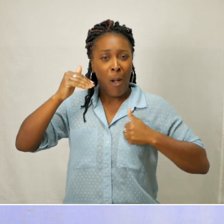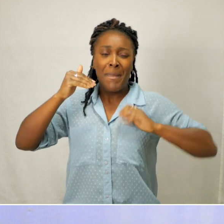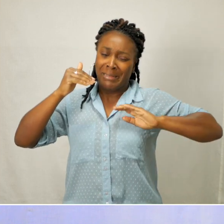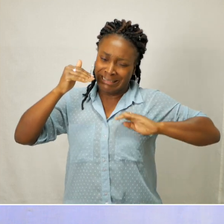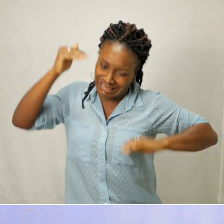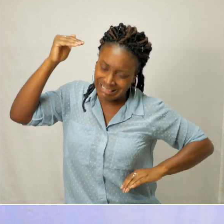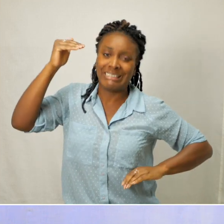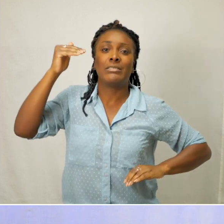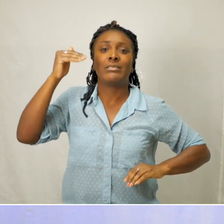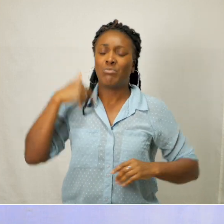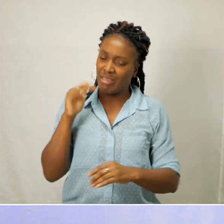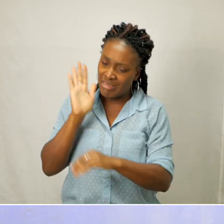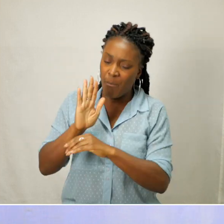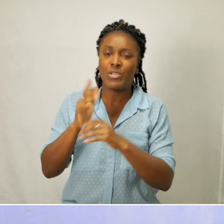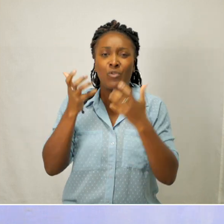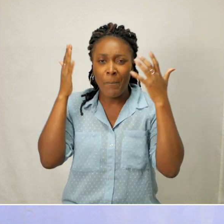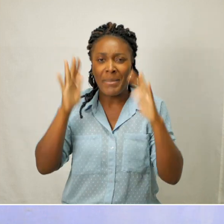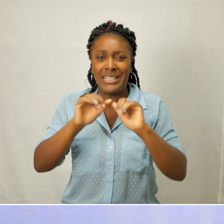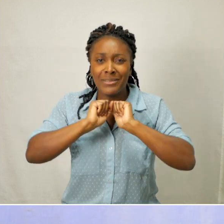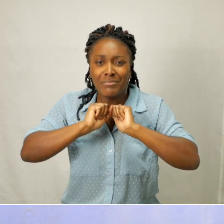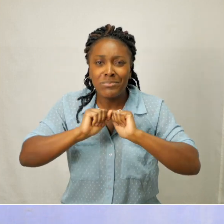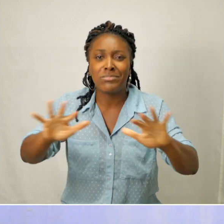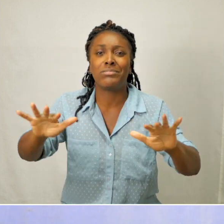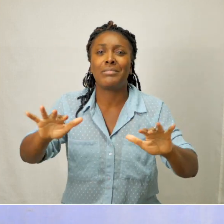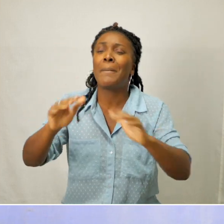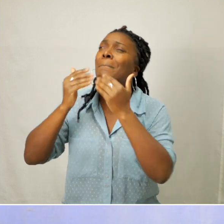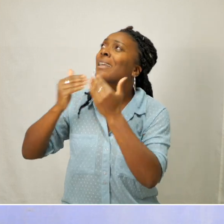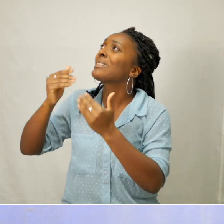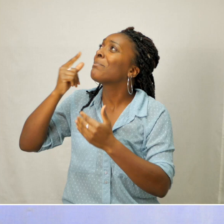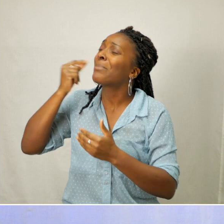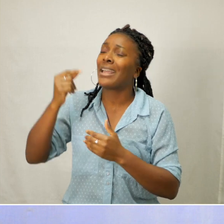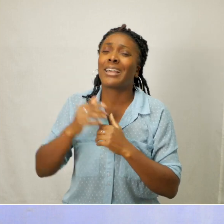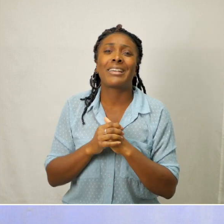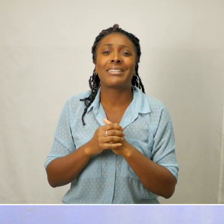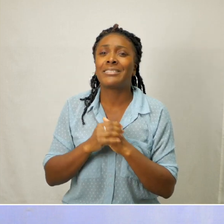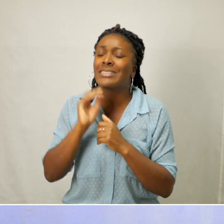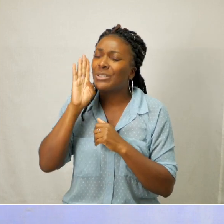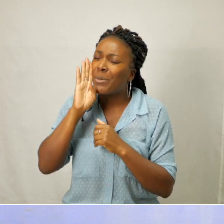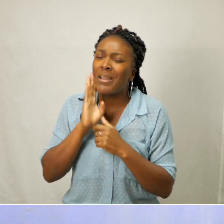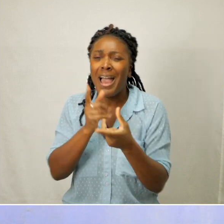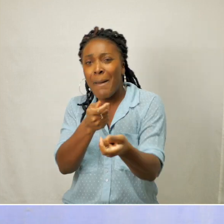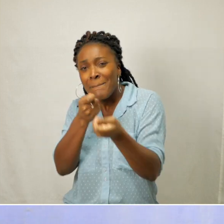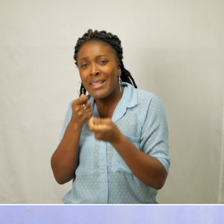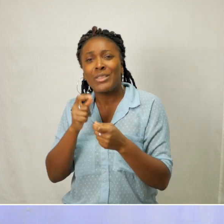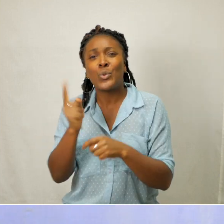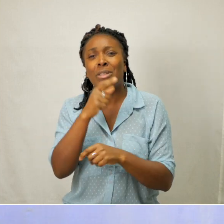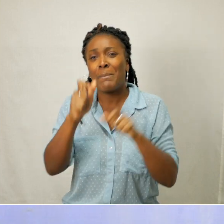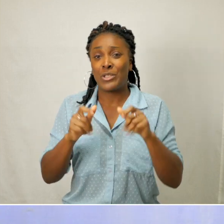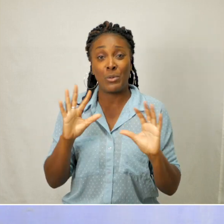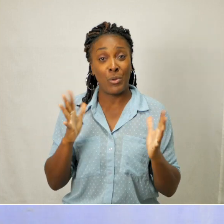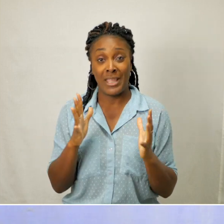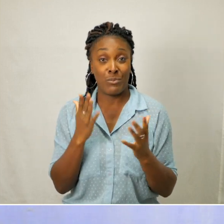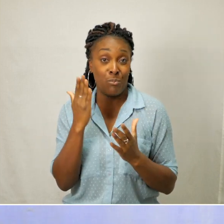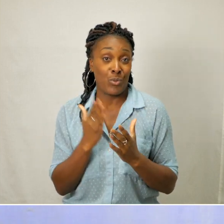le témoignage que nous laisserons en ta faveur, Seigneur. Merci, Père. d'amener tous ceux qui peut-être aujourd'hui ont besoin de correction